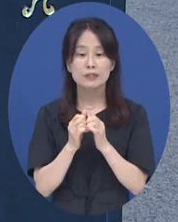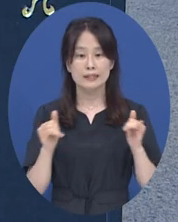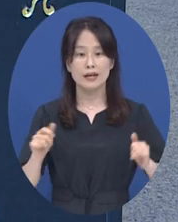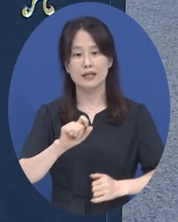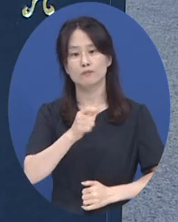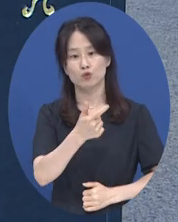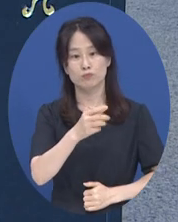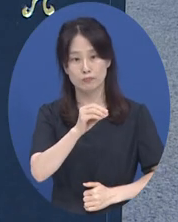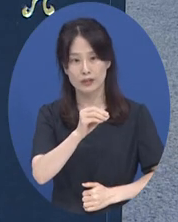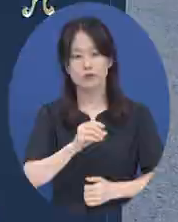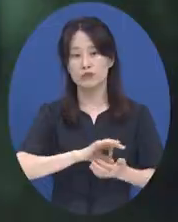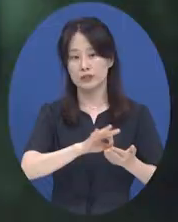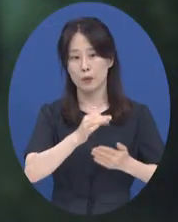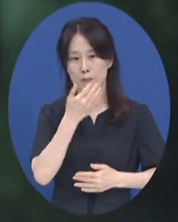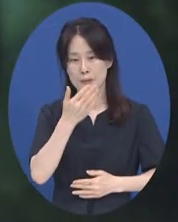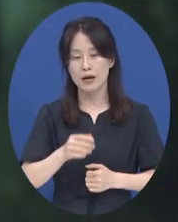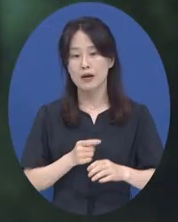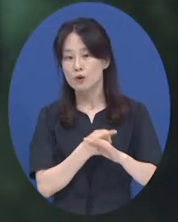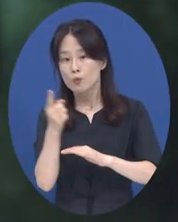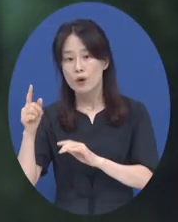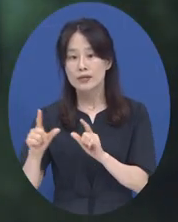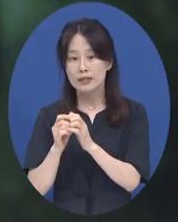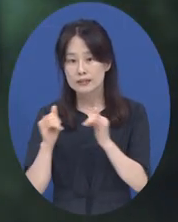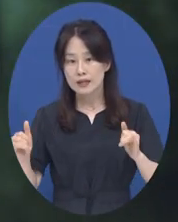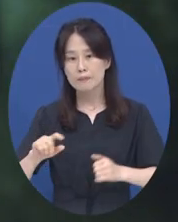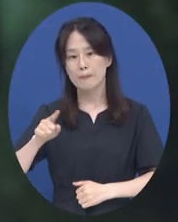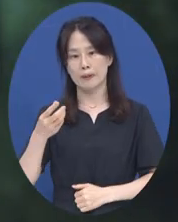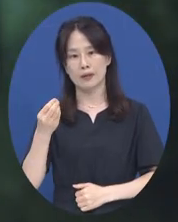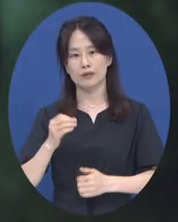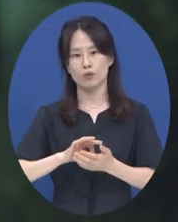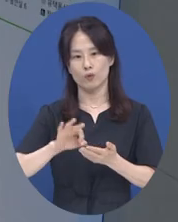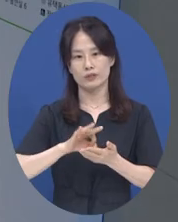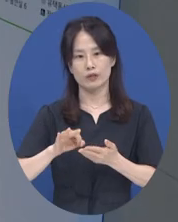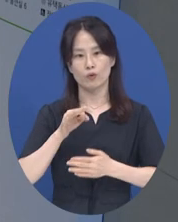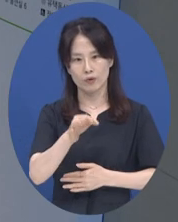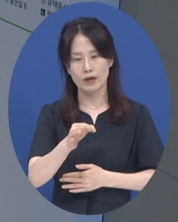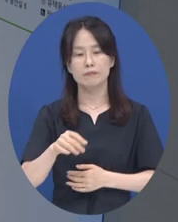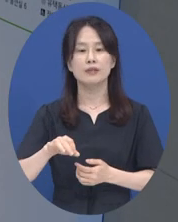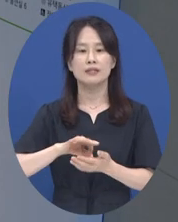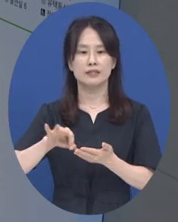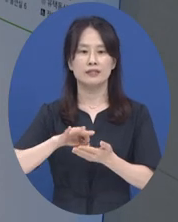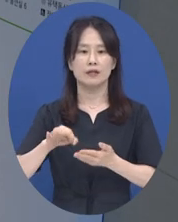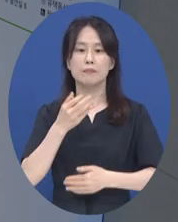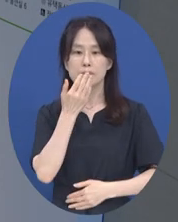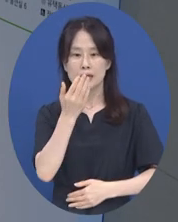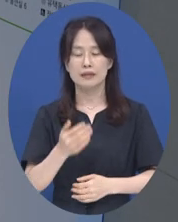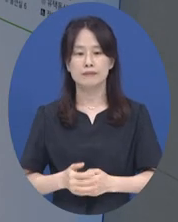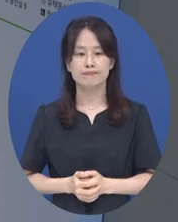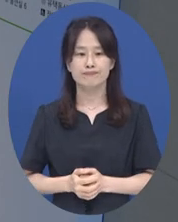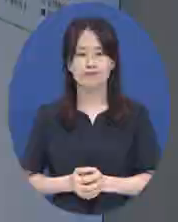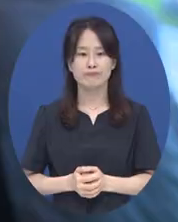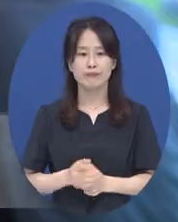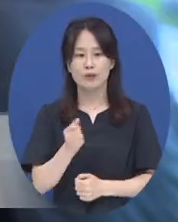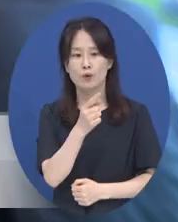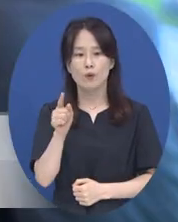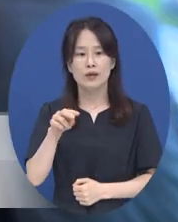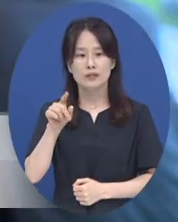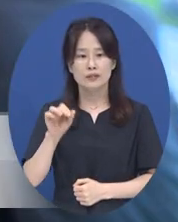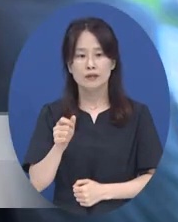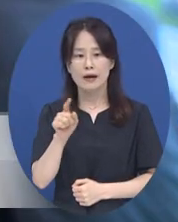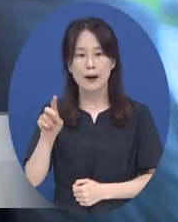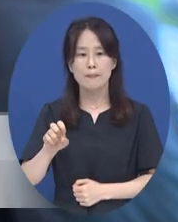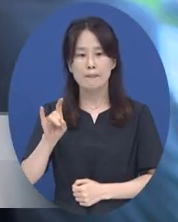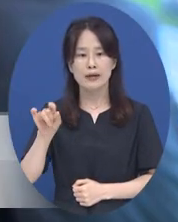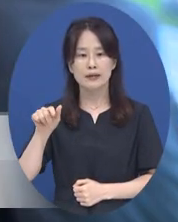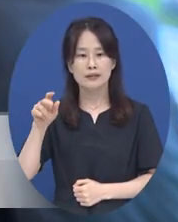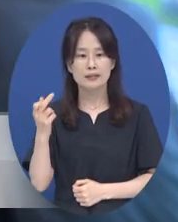거주한 시민은 16만 원. 그 밖에 관내 거주자는 100만 원을 사용료로 내면 화장시설을 이용할 수 있고 화성